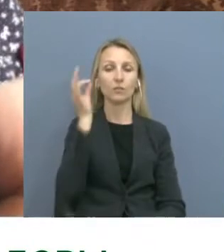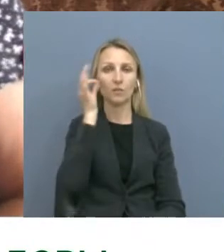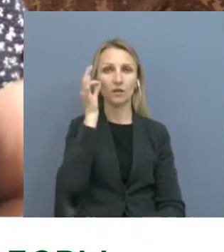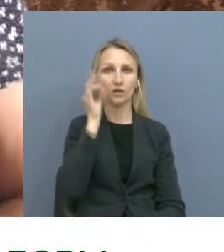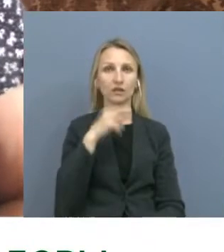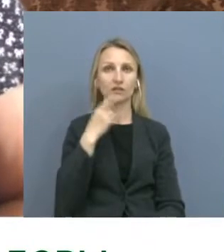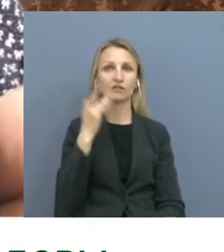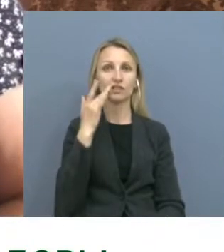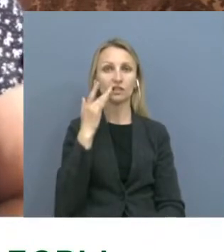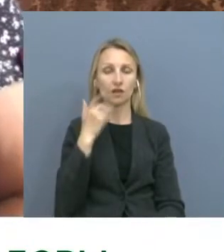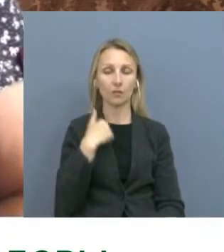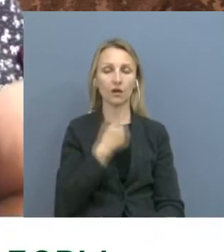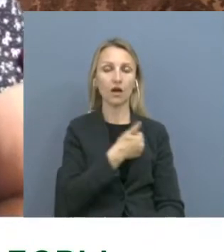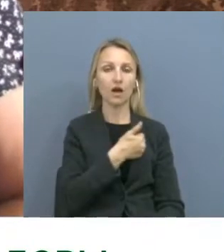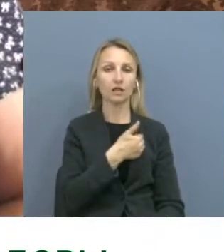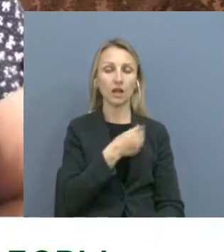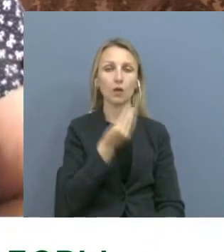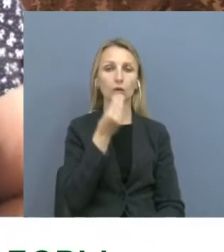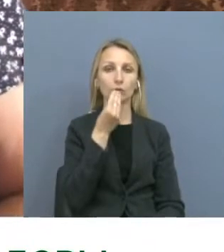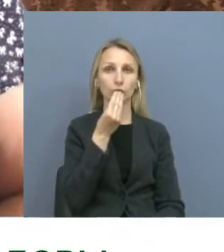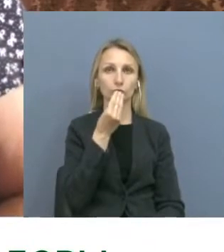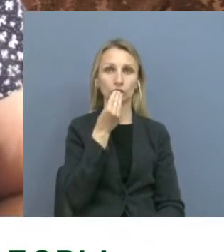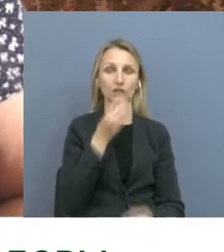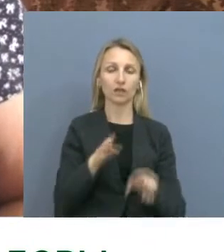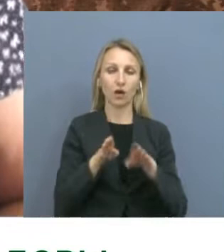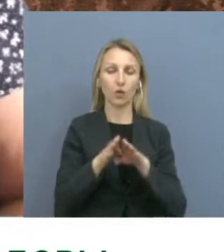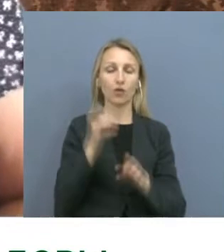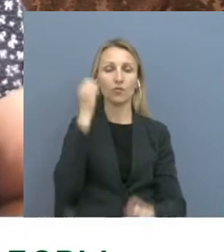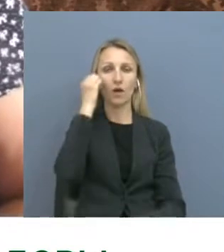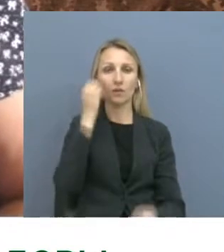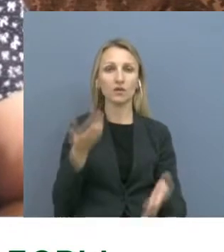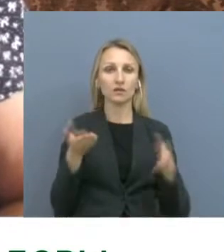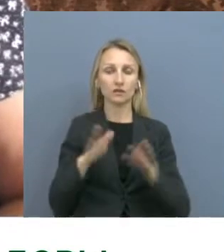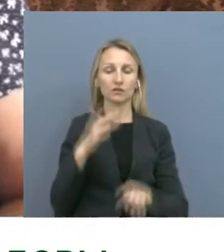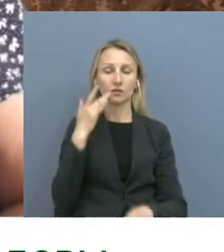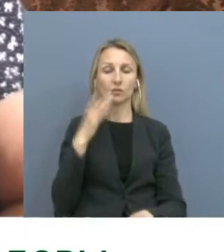всегда хотели кушать. Вот, как у нее такое в памяти осталось, что ну, голодное